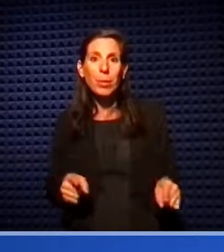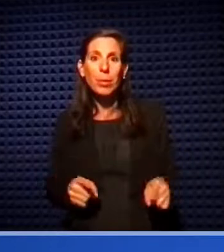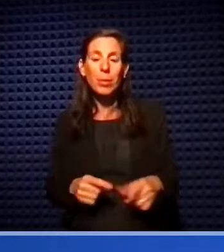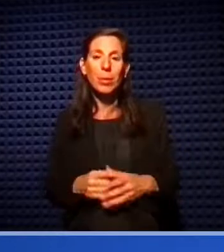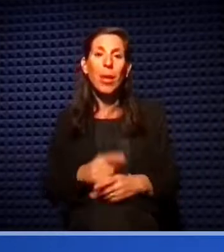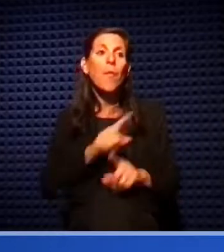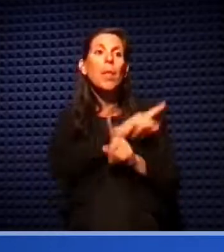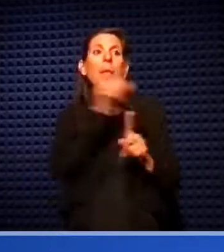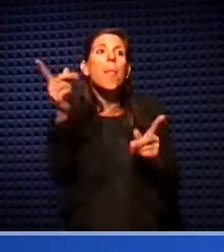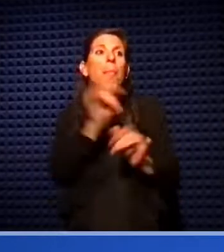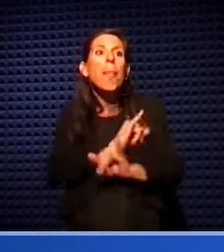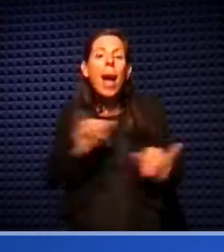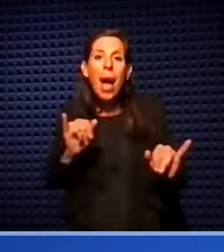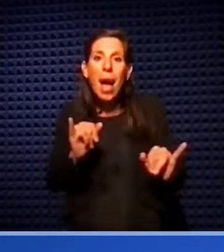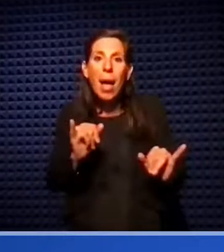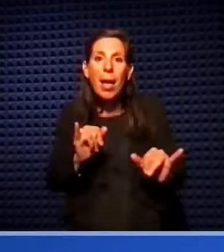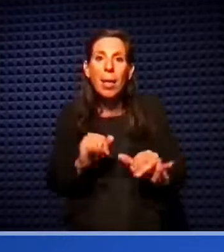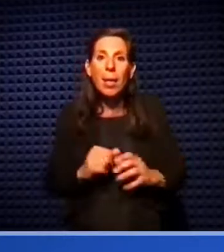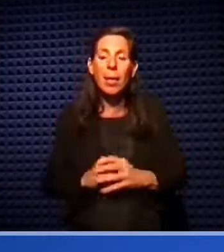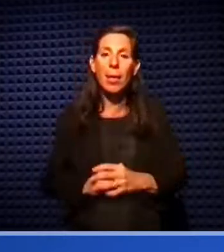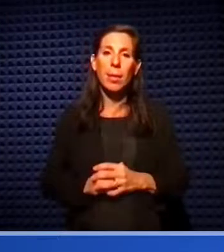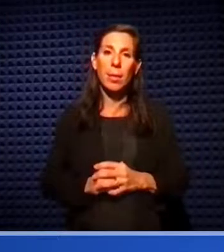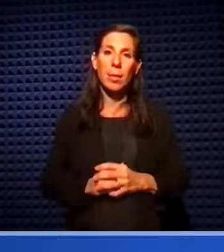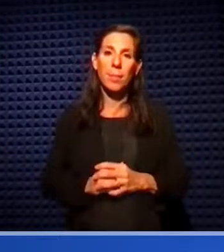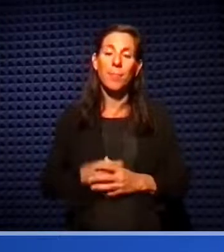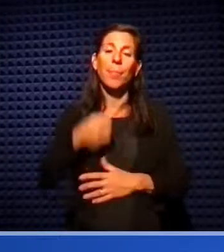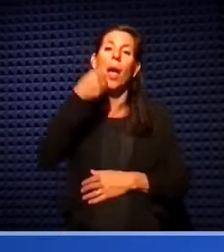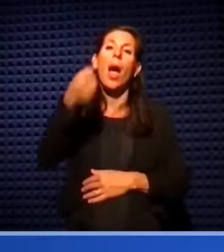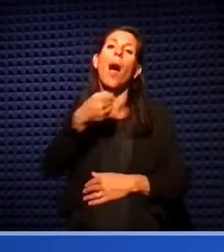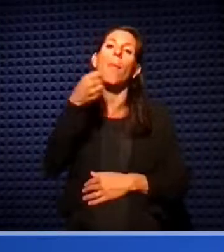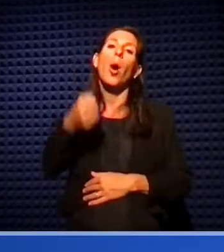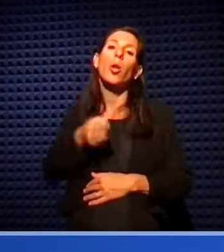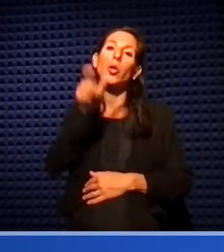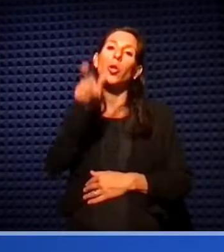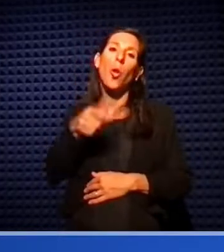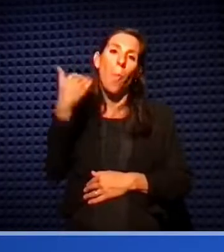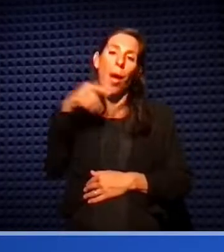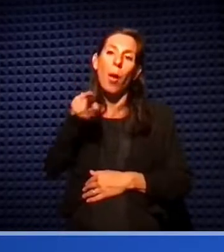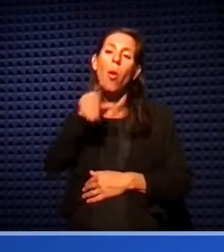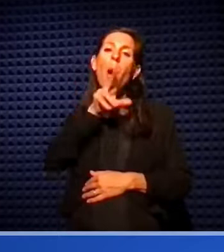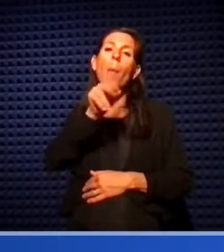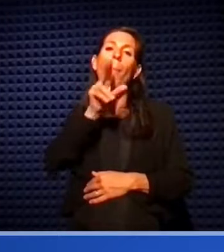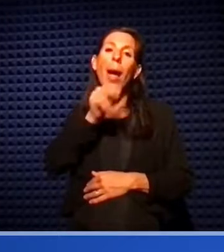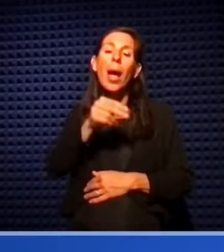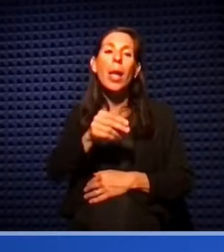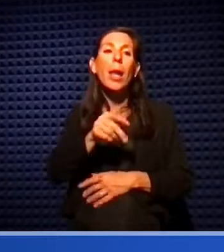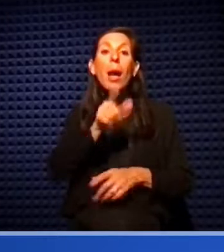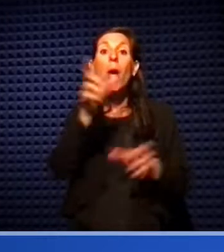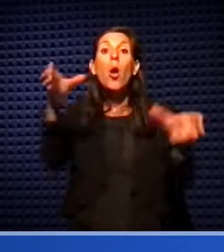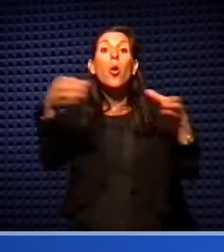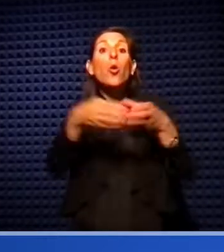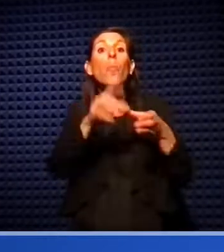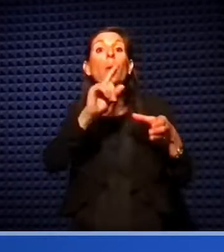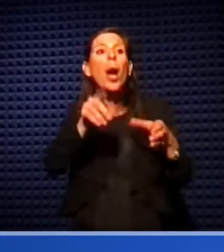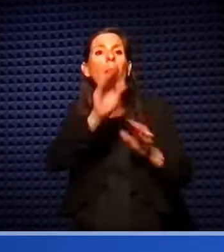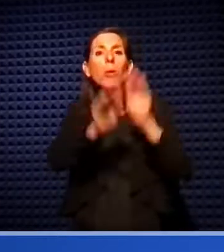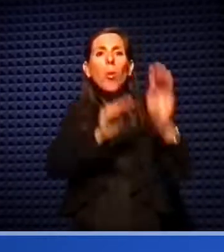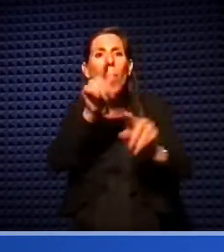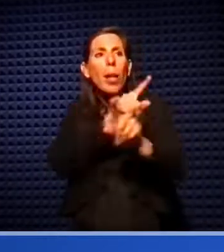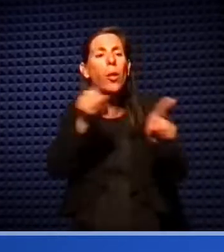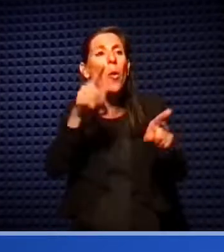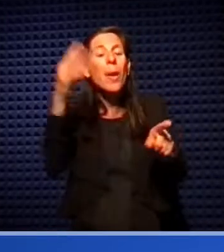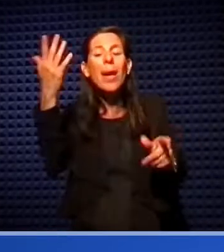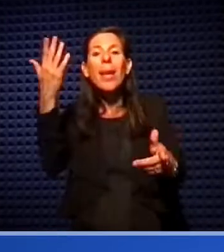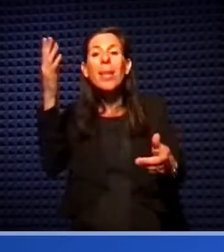دغي ماني كون كون زلو بر زلو اذا حج بيت سغا زلو بر زلو خدما بامنت بتزفكرني منتايون نفسو زحلف